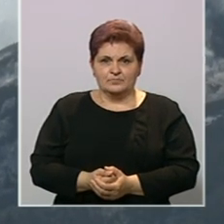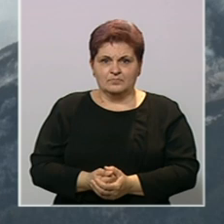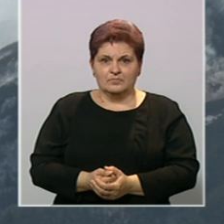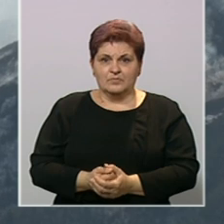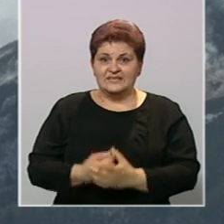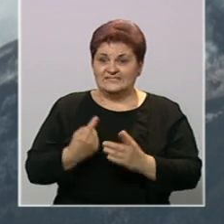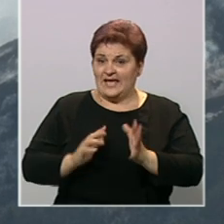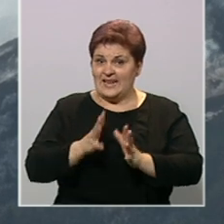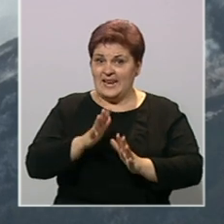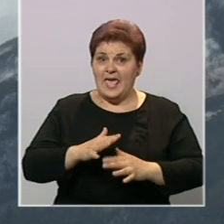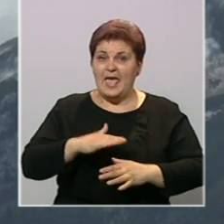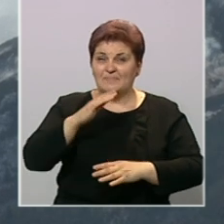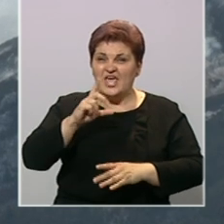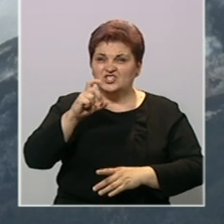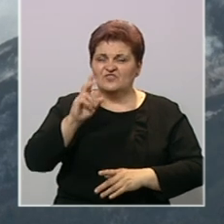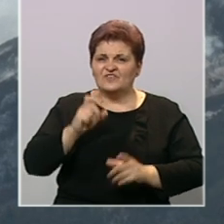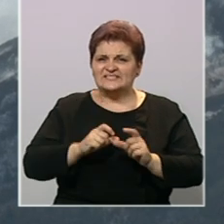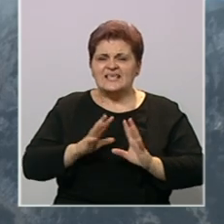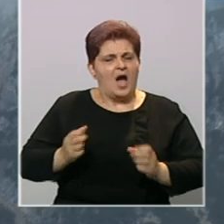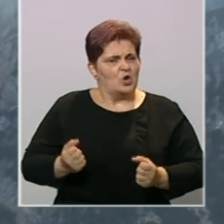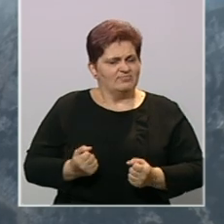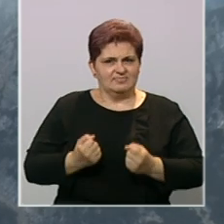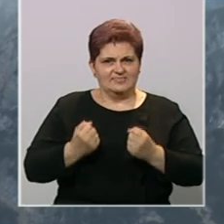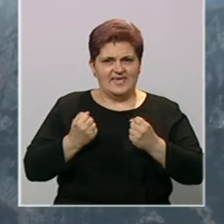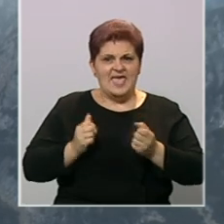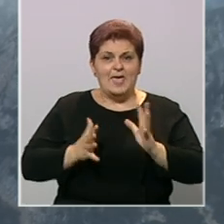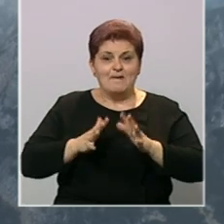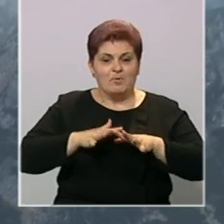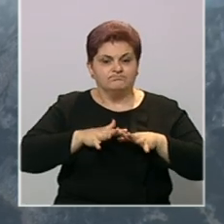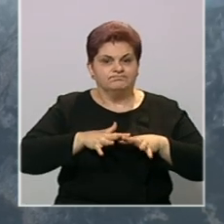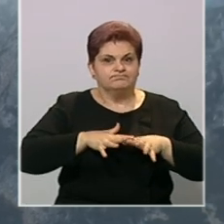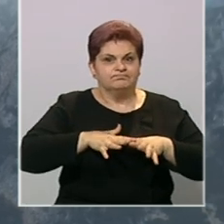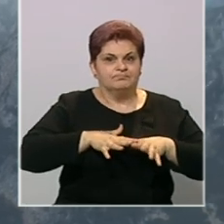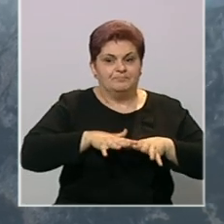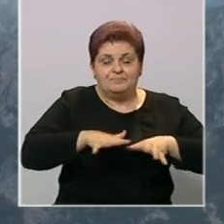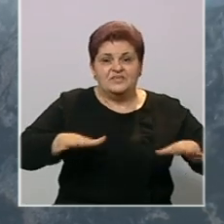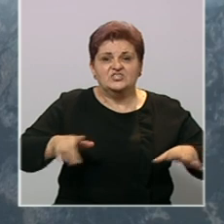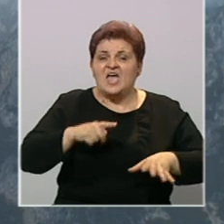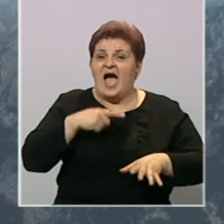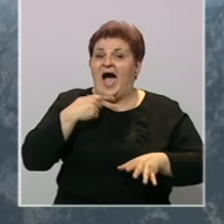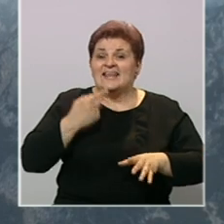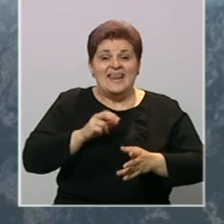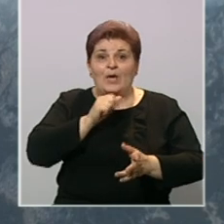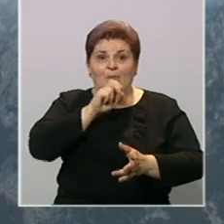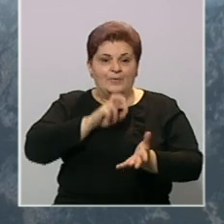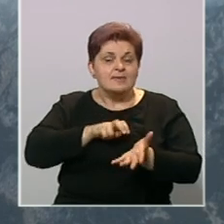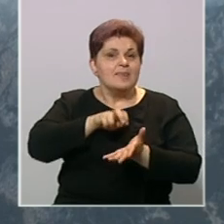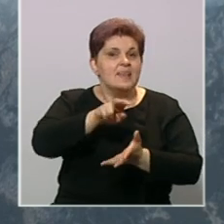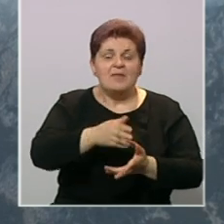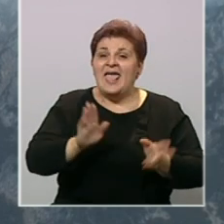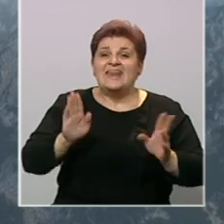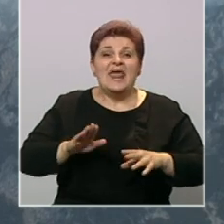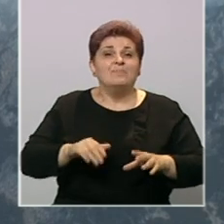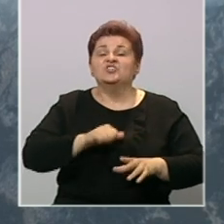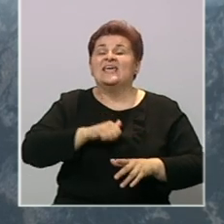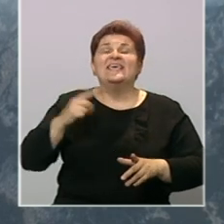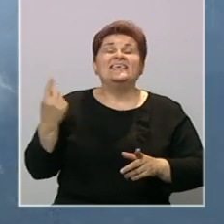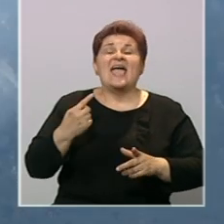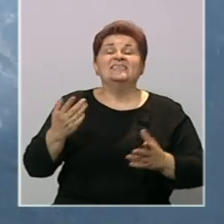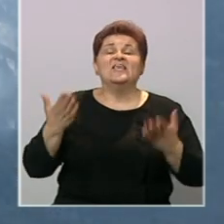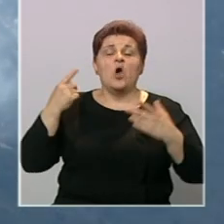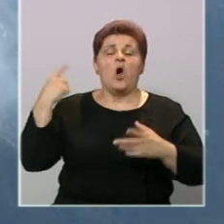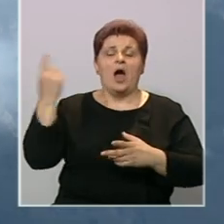Stanje na požarištu na planini Čvrsnici jako je teško. Požar se širi na sve strane, a riječ je o nepristupačnom terenu koji je moguće gasiti jedino iz